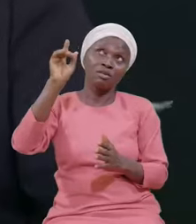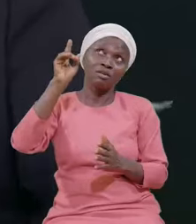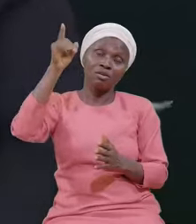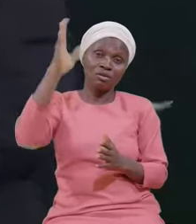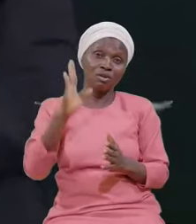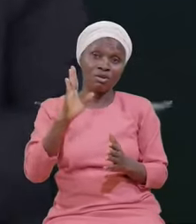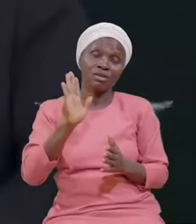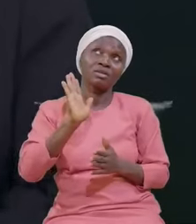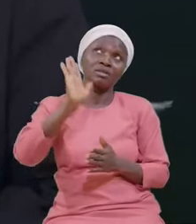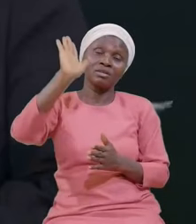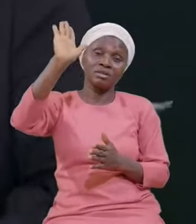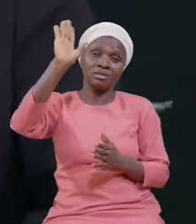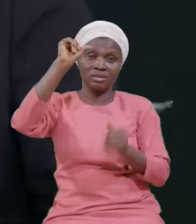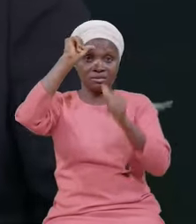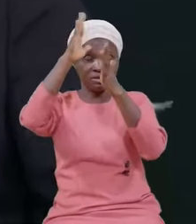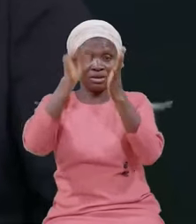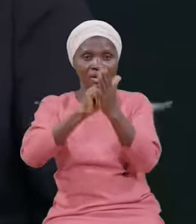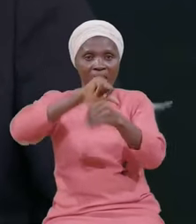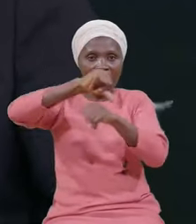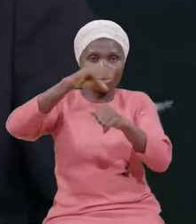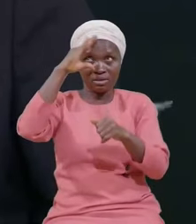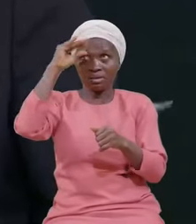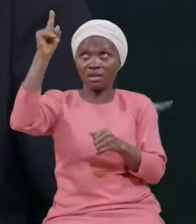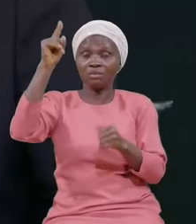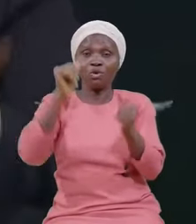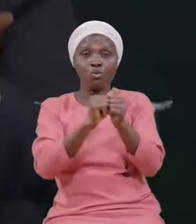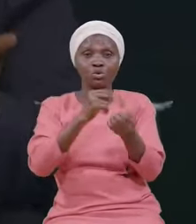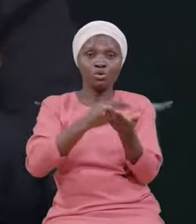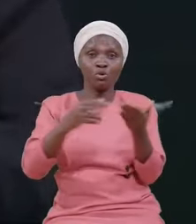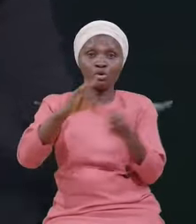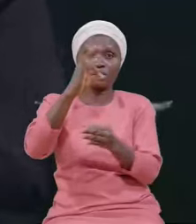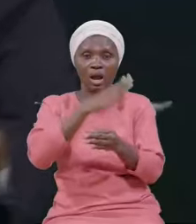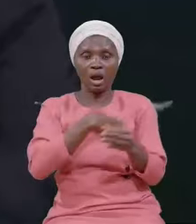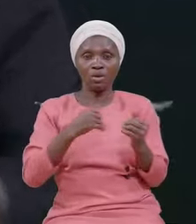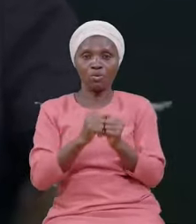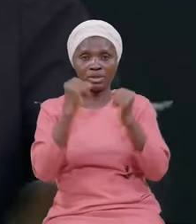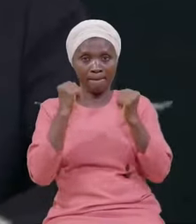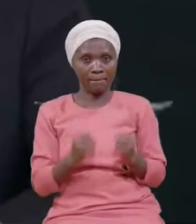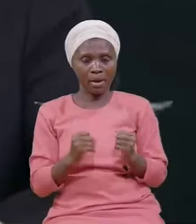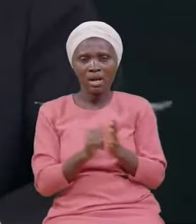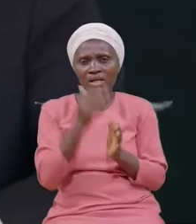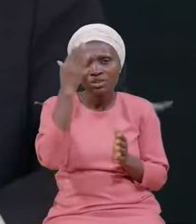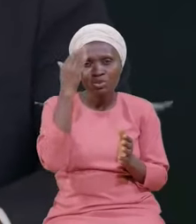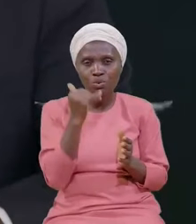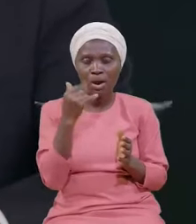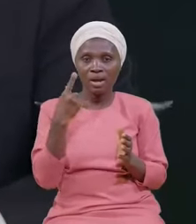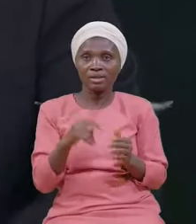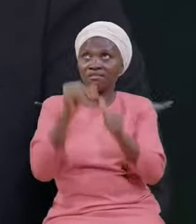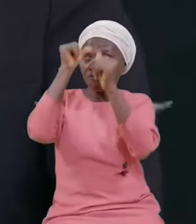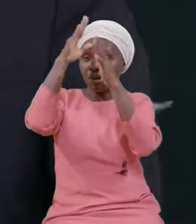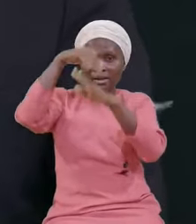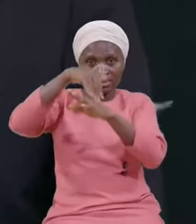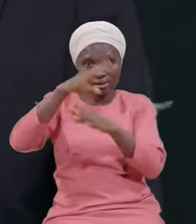oint du Saint-Esprit et de force. Et voilà pourquoi le Père l'a